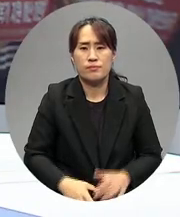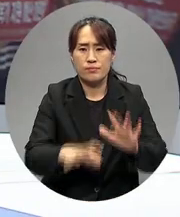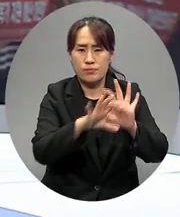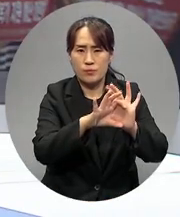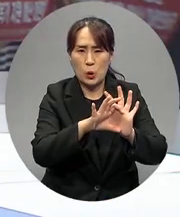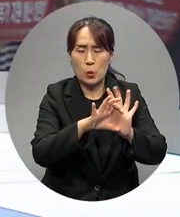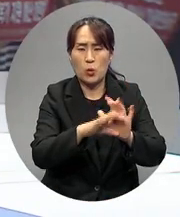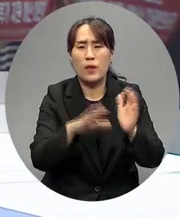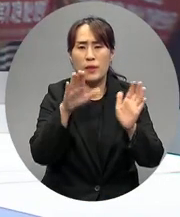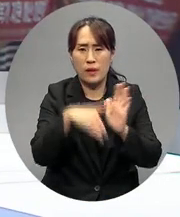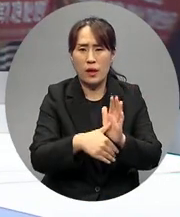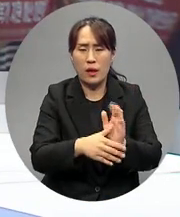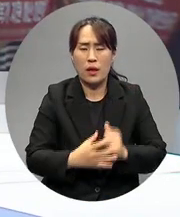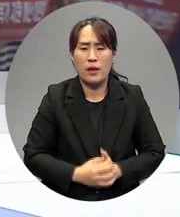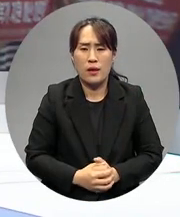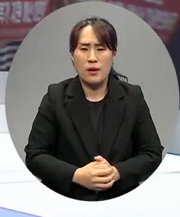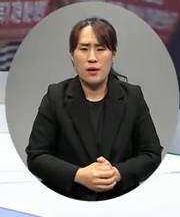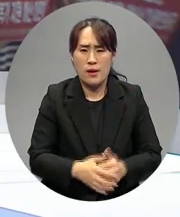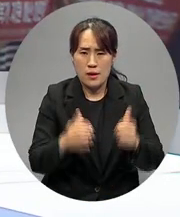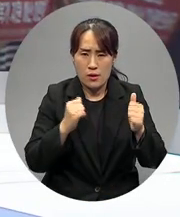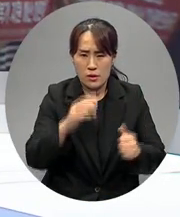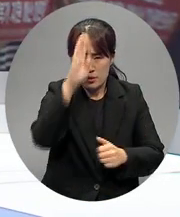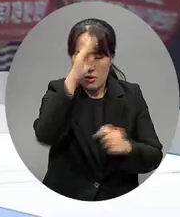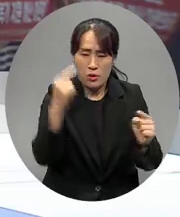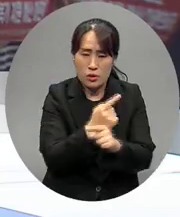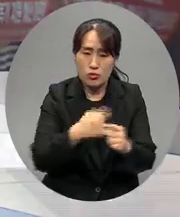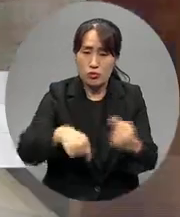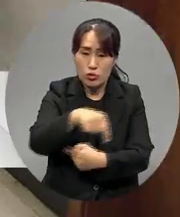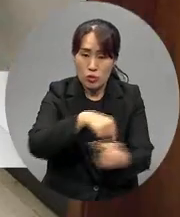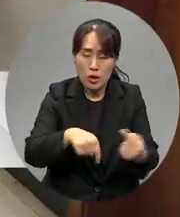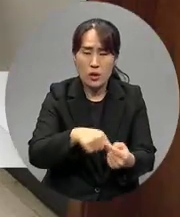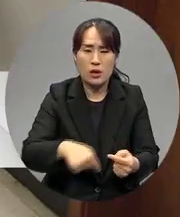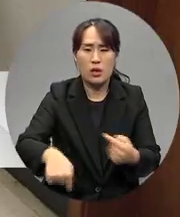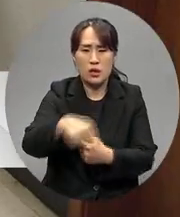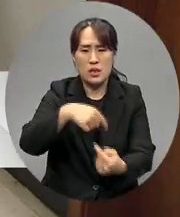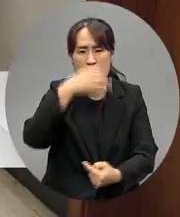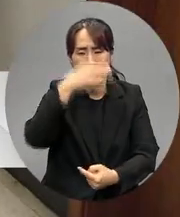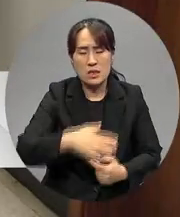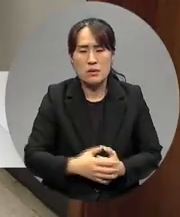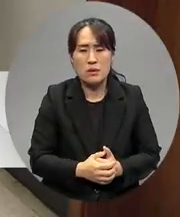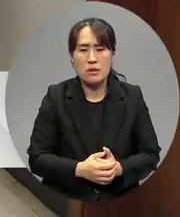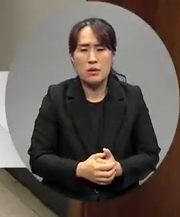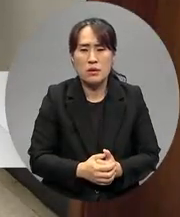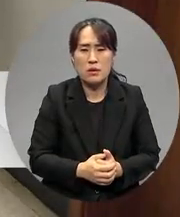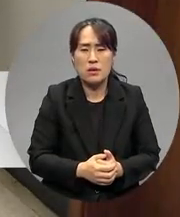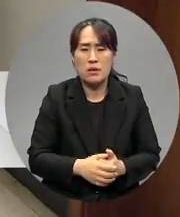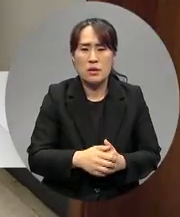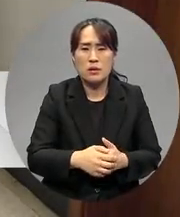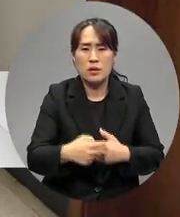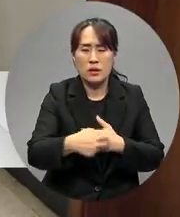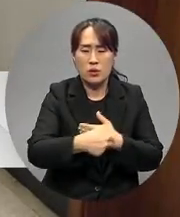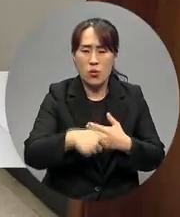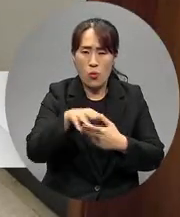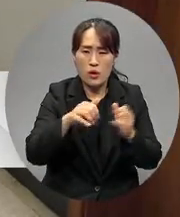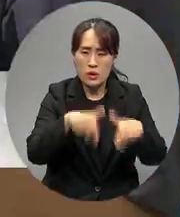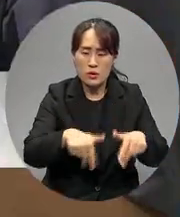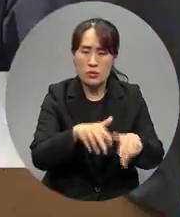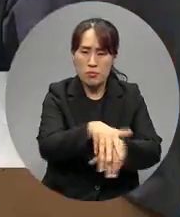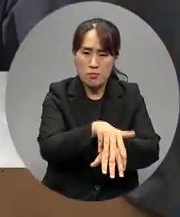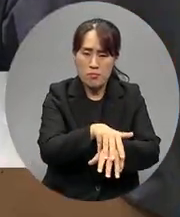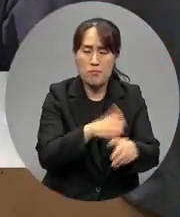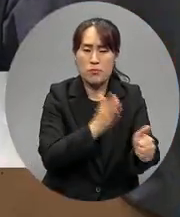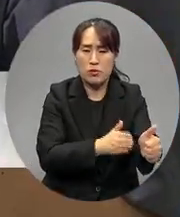코로나19 유행 당시 방역 최일선에 섰다 경영난에 빠진 지방의료원들이 지원을 요청하고 나섰습니다.